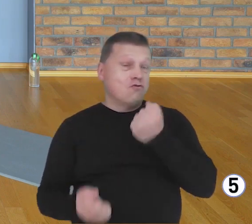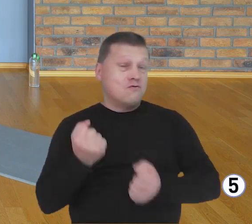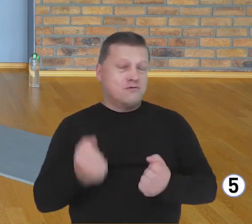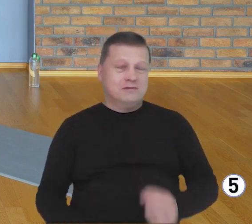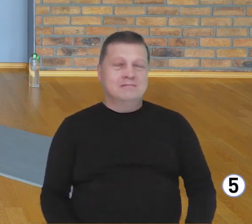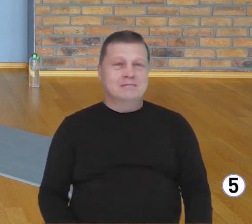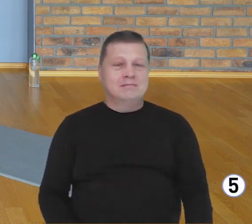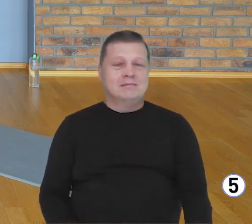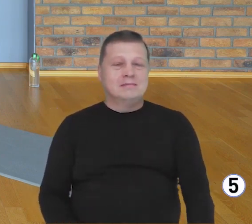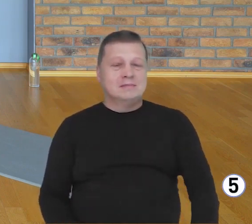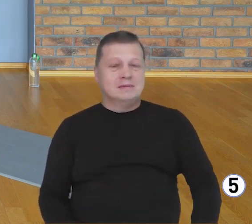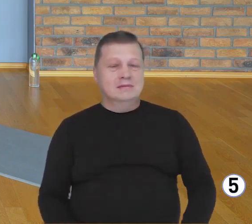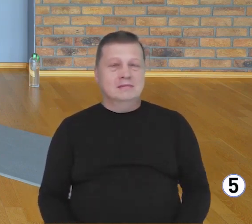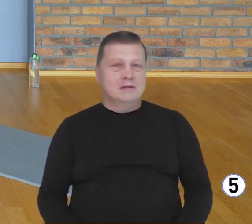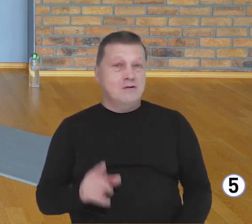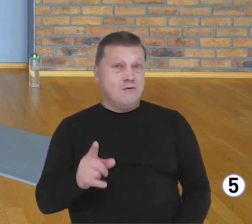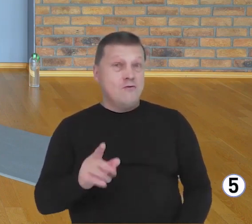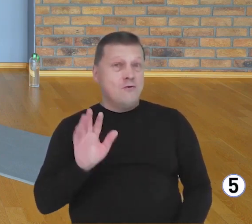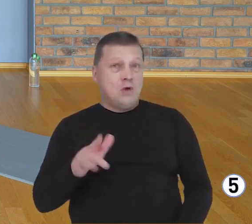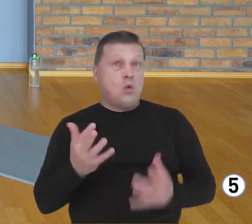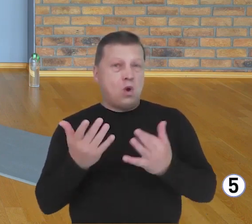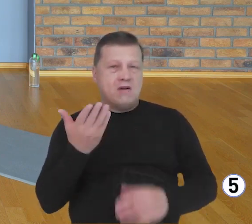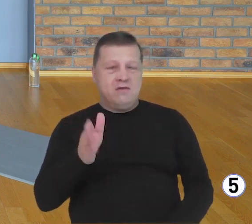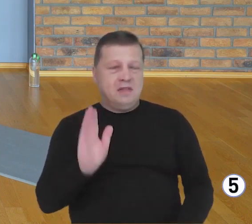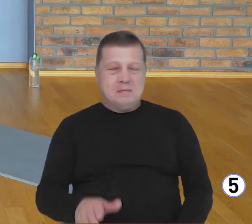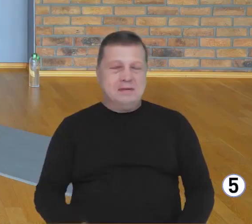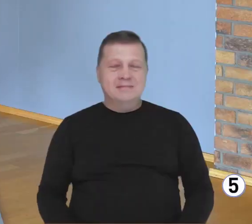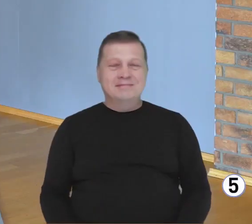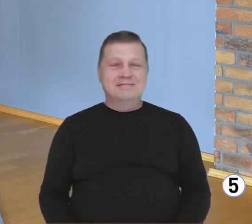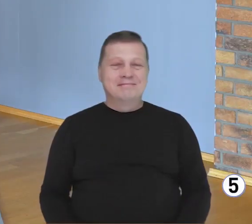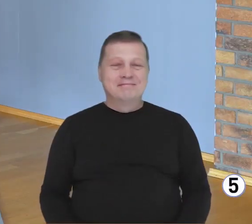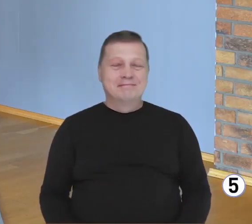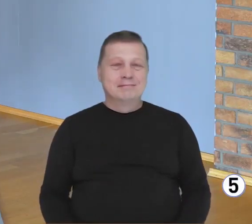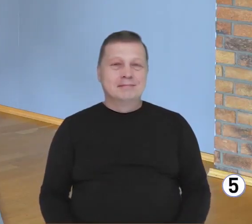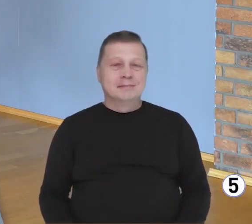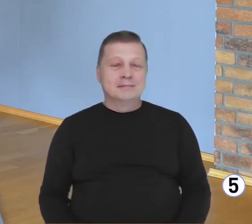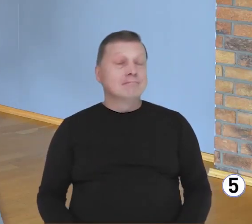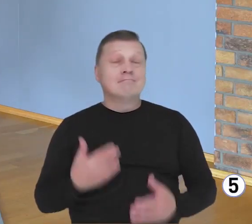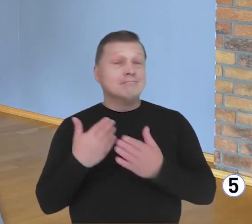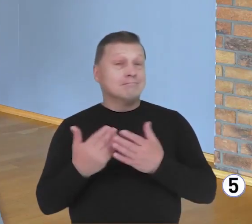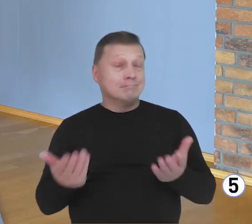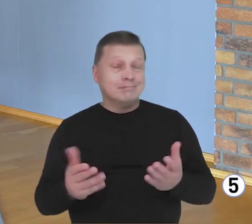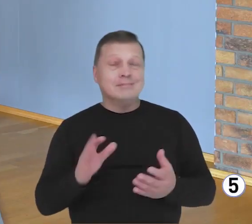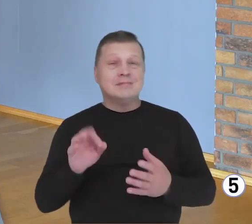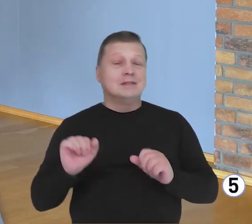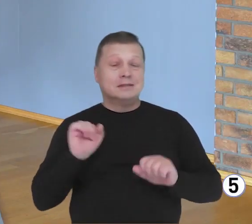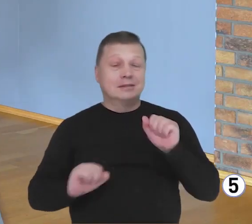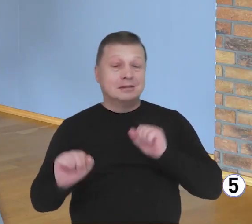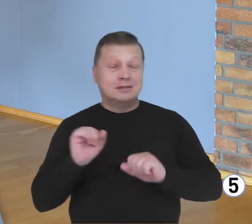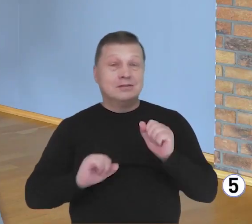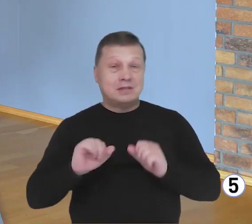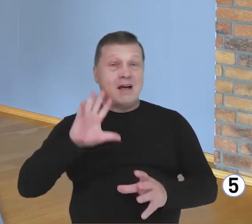Wami wersja. To będzie naprawdę duże wyzwanie, ponieważ będą